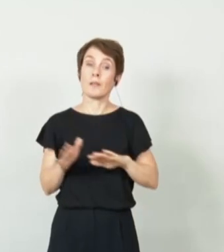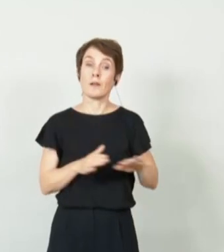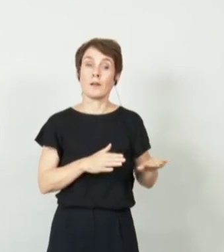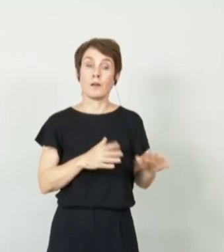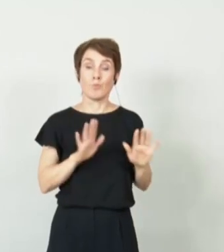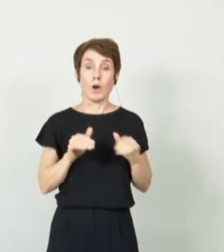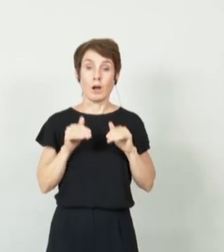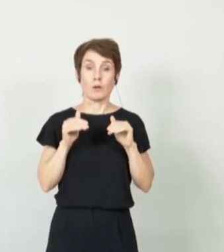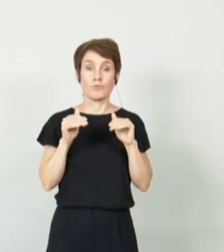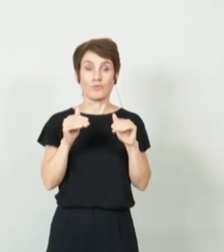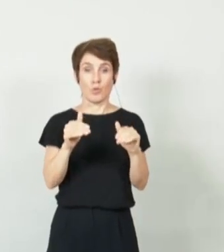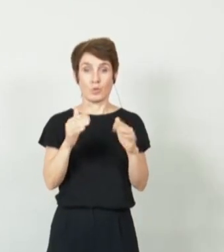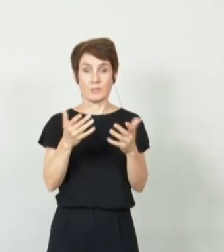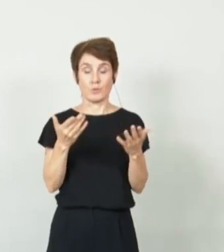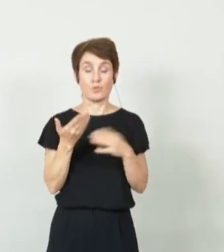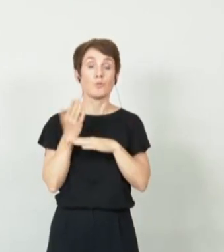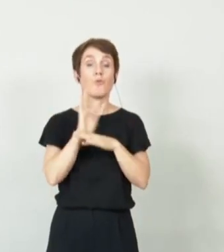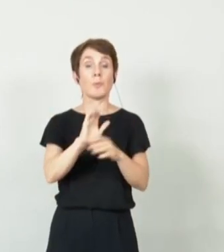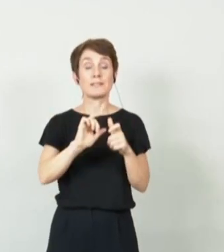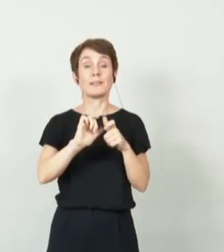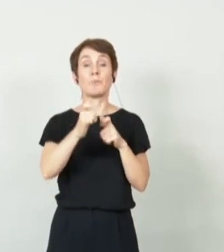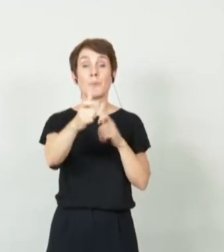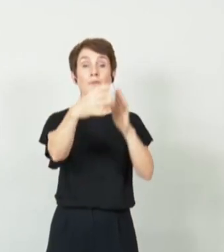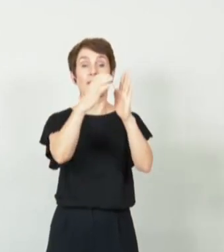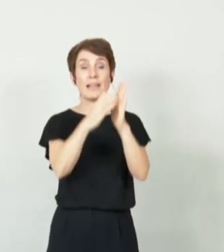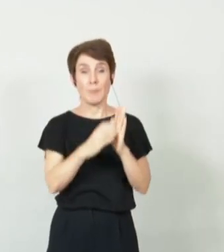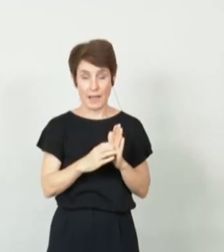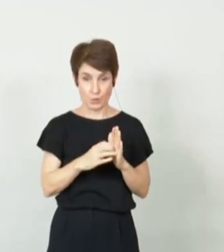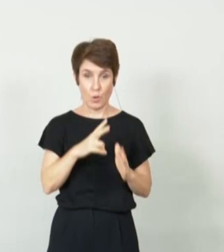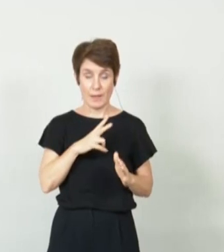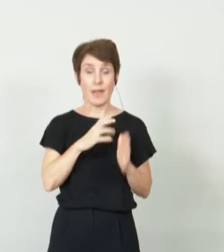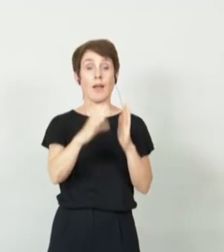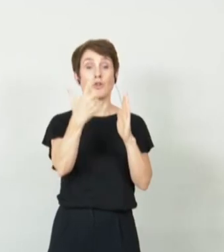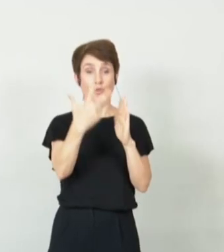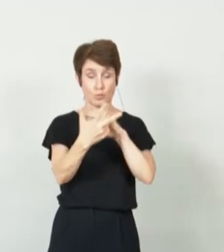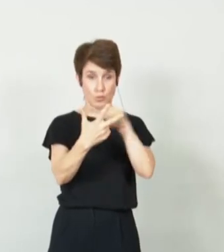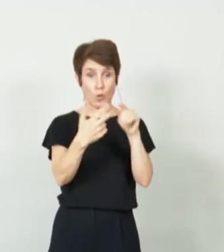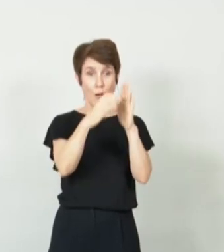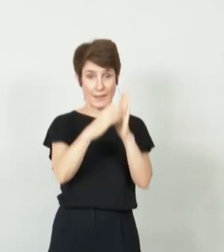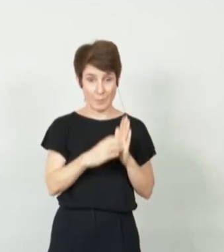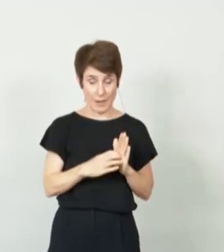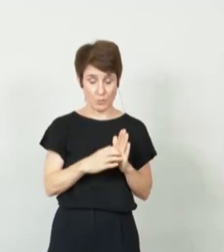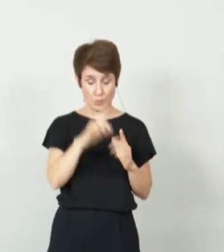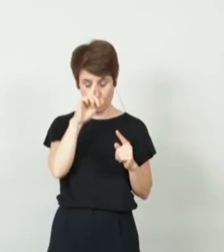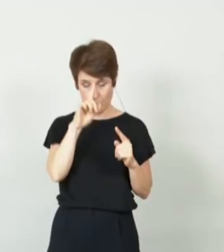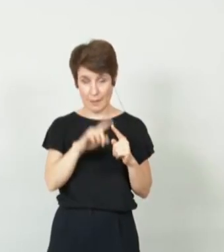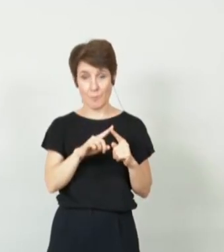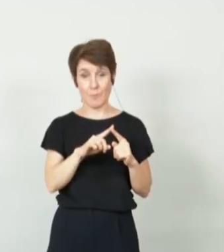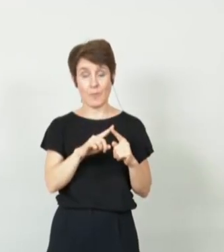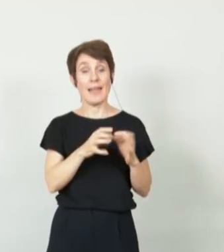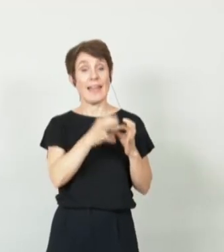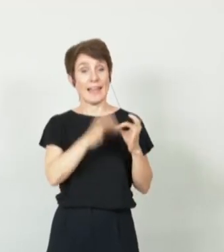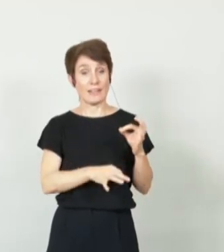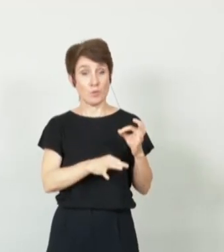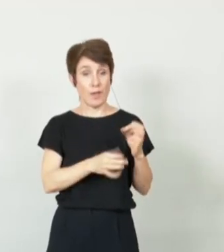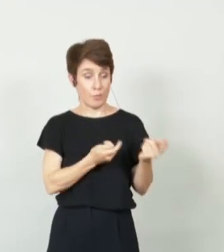présenter la suite des délibérations donc il y a trois délibérations de reprises du résultat 2022 vous avez page 44